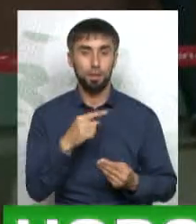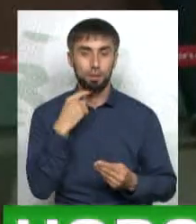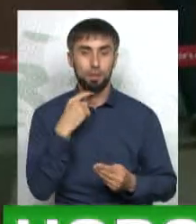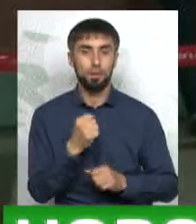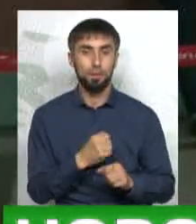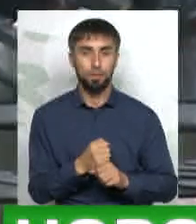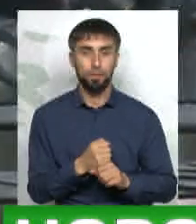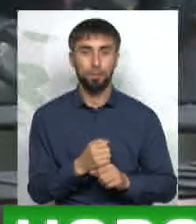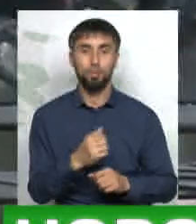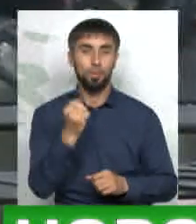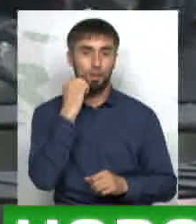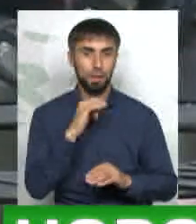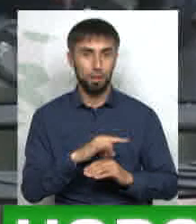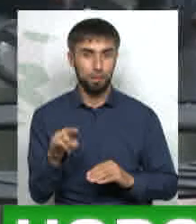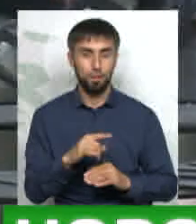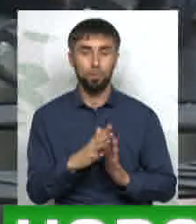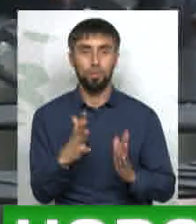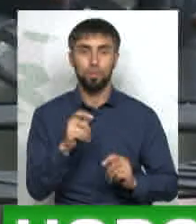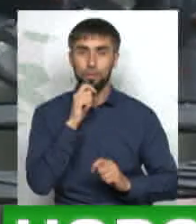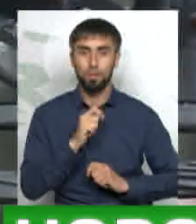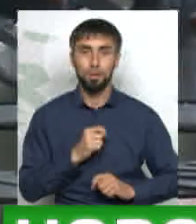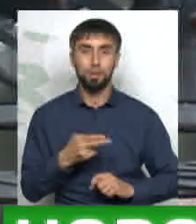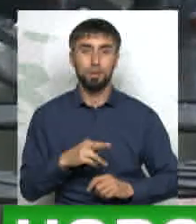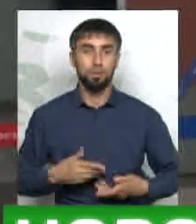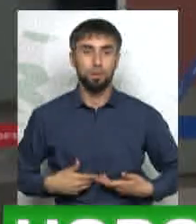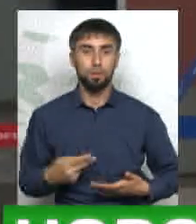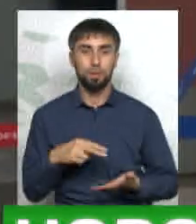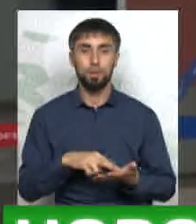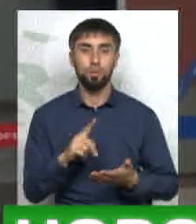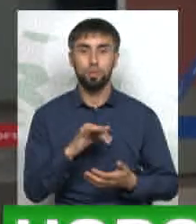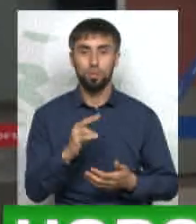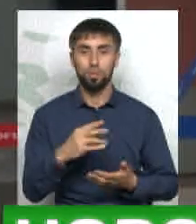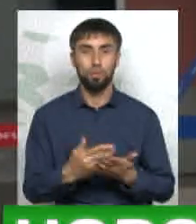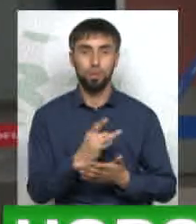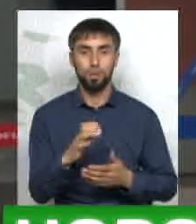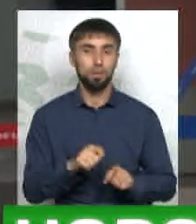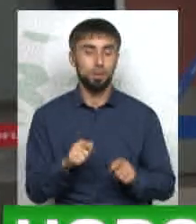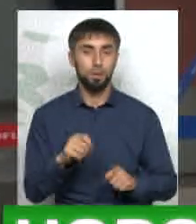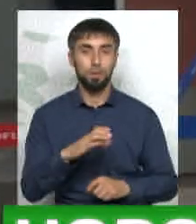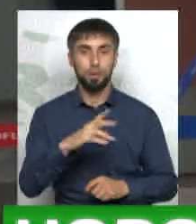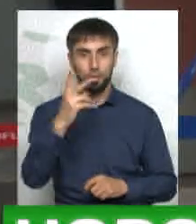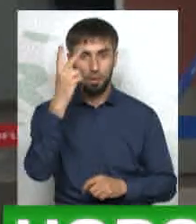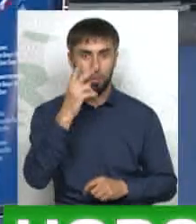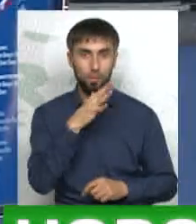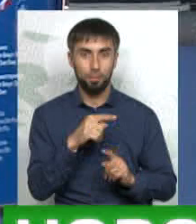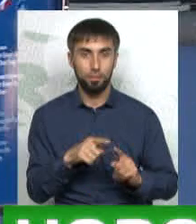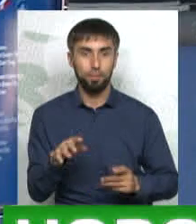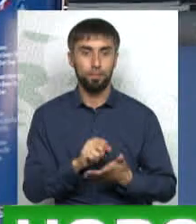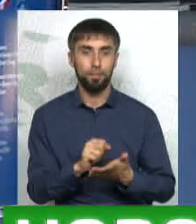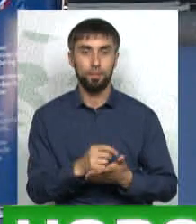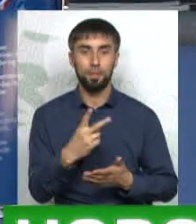совершаются авиарейсы в Москву. Большим подарком для жителей стало и то, что в июне новый рейс запустили в Самару. Время в пути